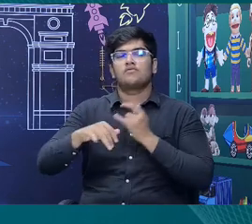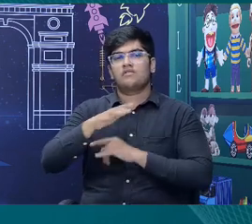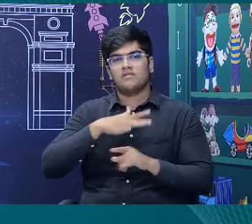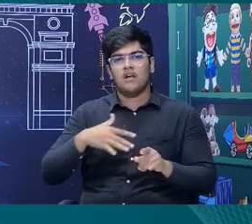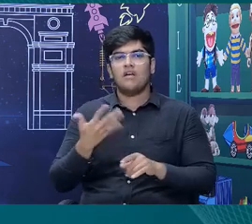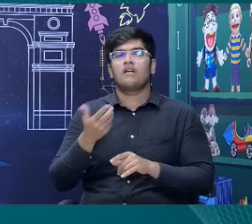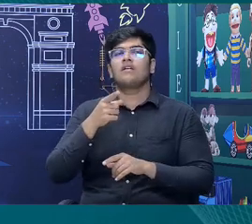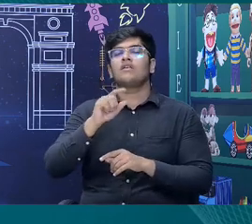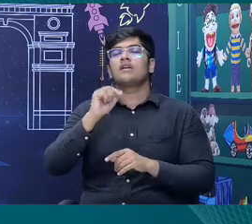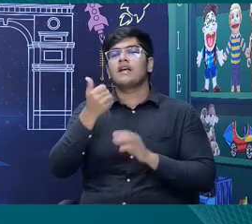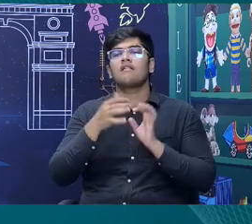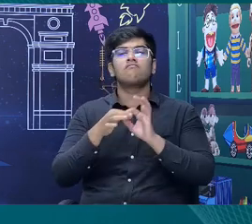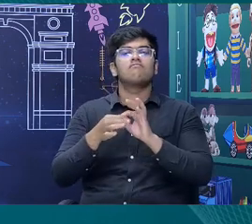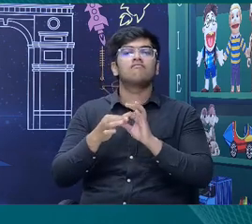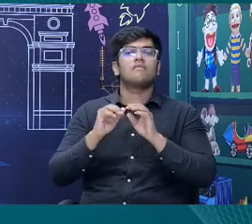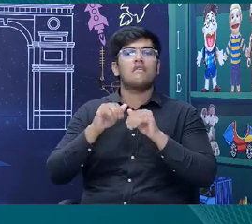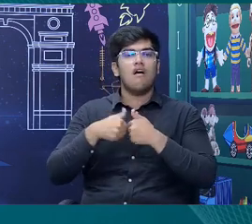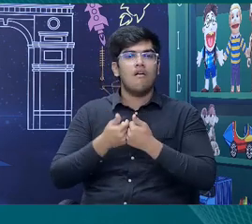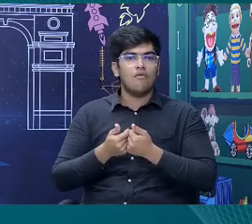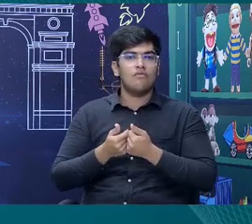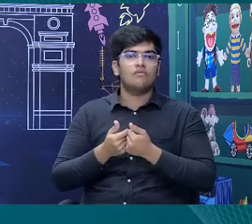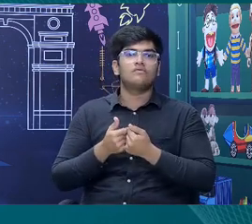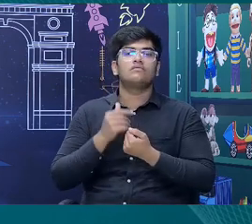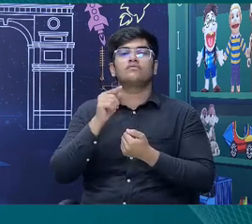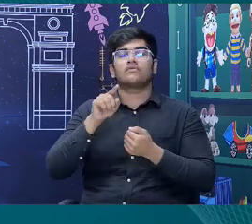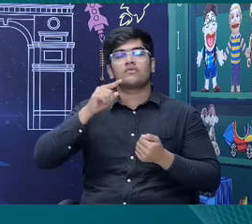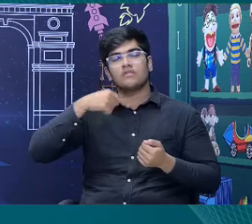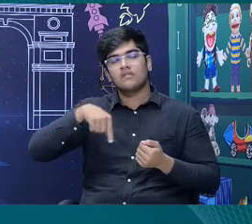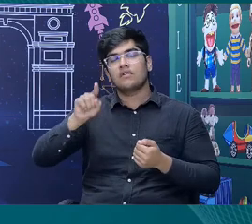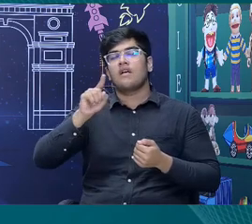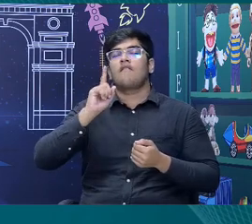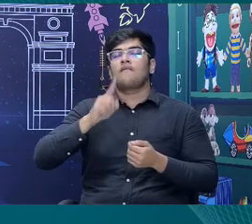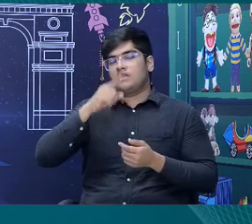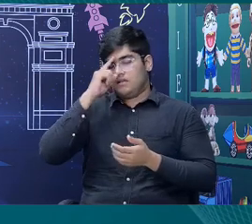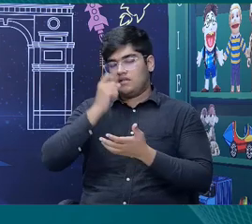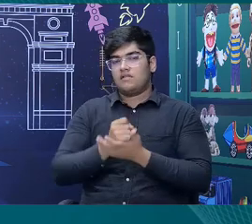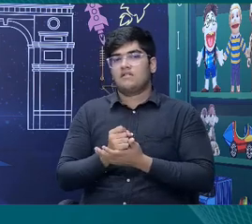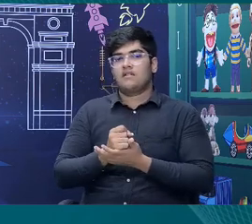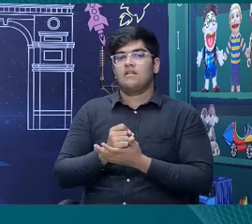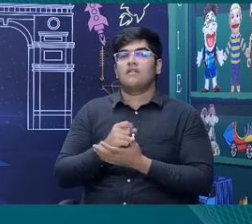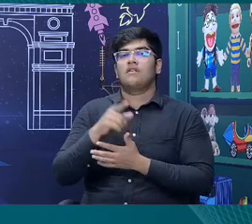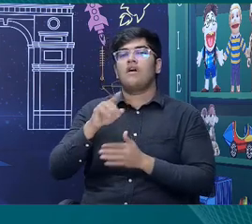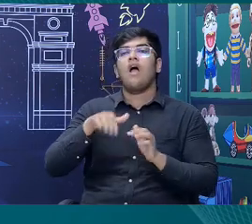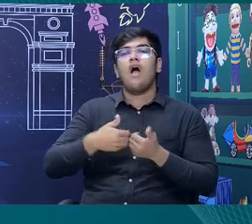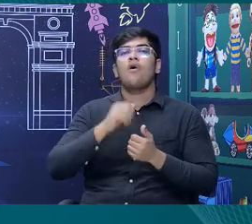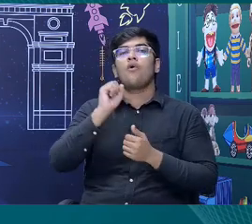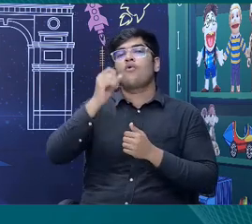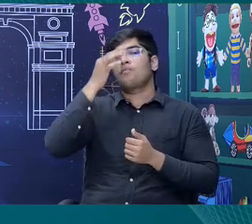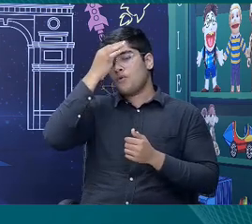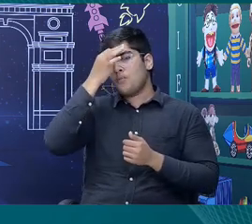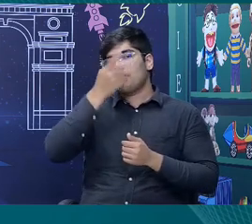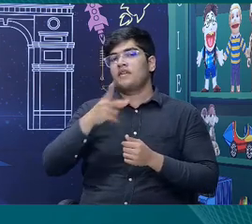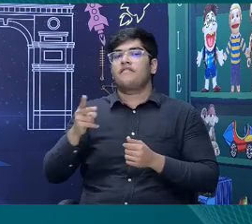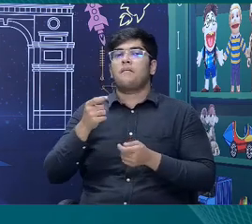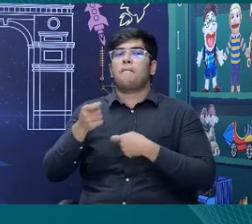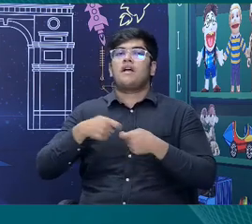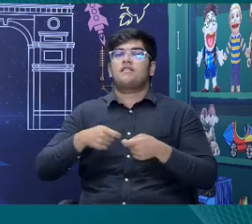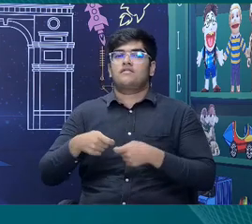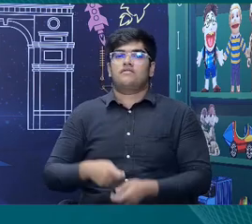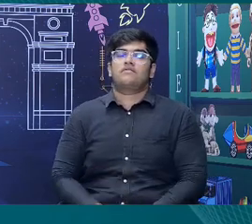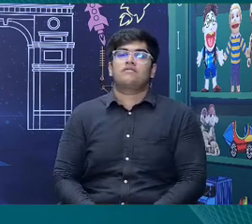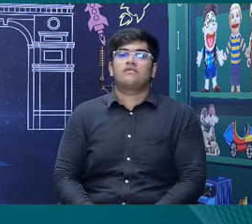रिलेट करेंगे और कैसे उस परे आप काम करेंगे आपको खुद डिसाइड करना है कि आप कैसे अपनी प्रॉब्लम्स मैनेज करोगे राइट